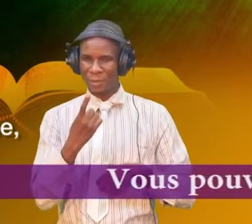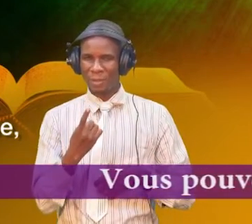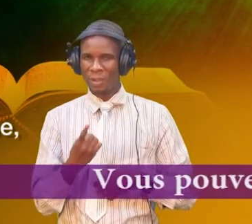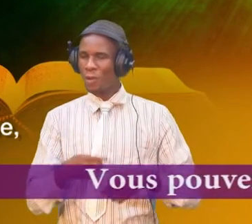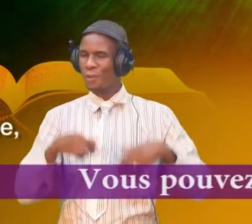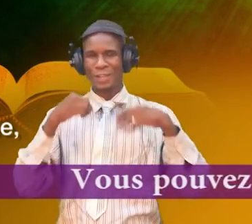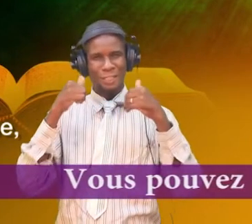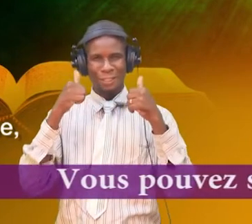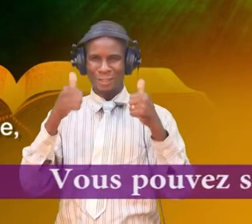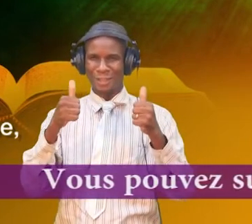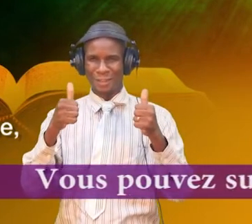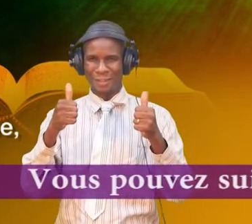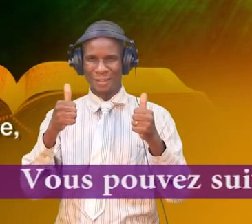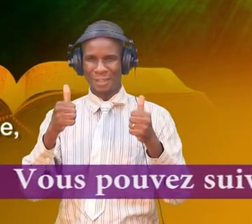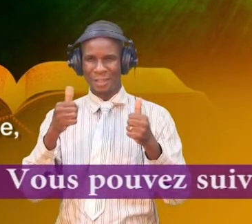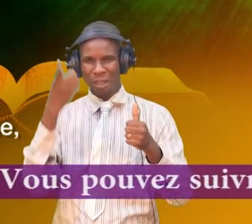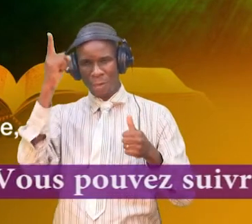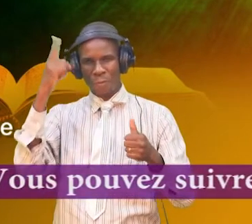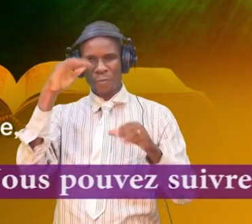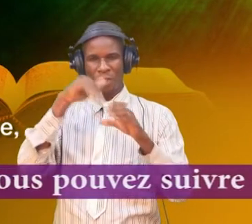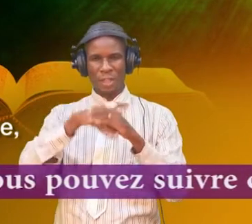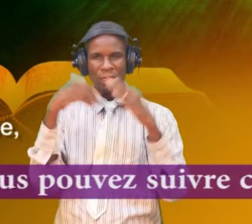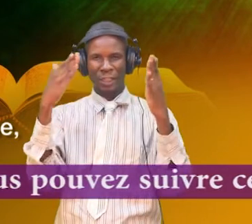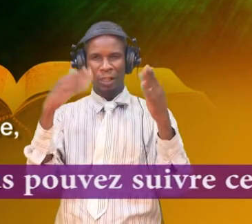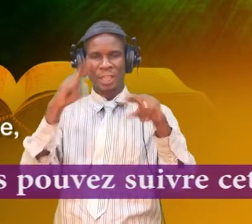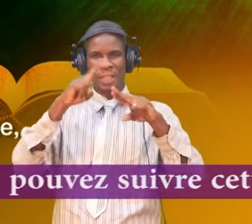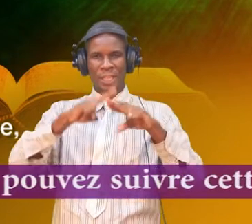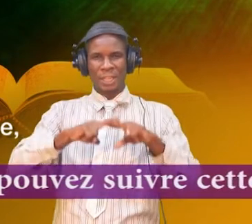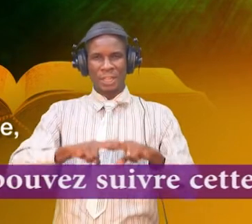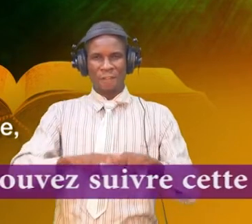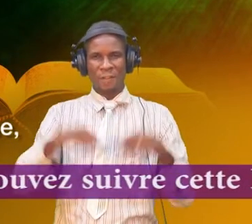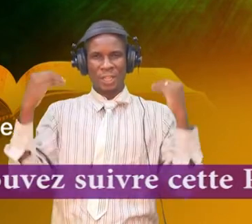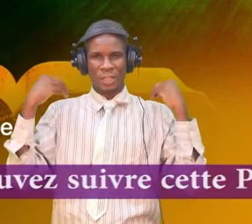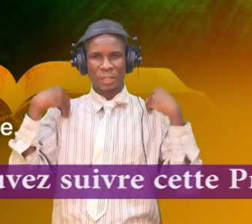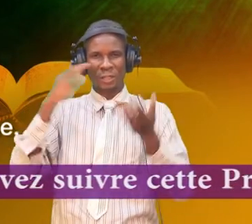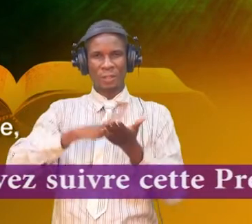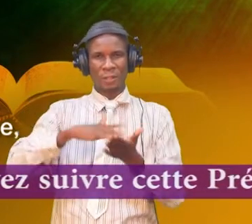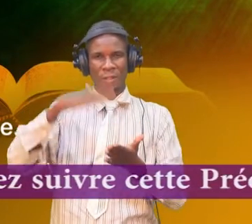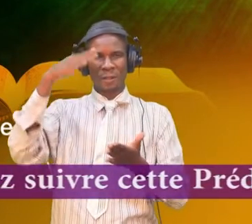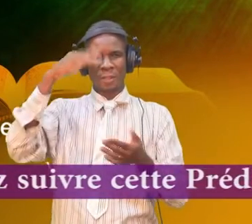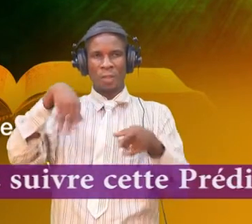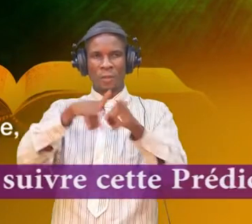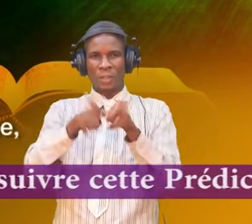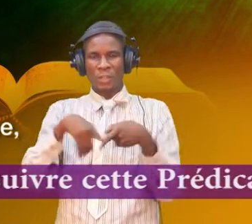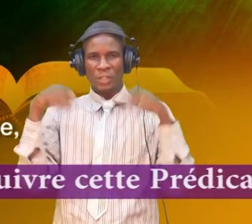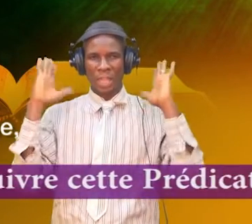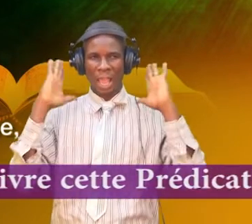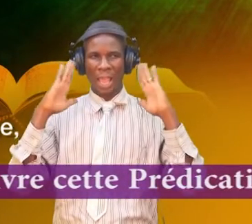ete lobiko ezali ya nzambe na biso oyo avandi na ngwende mpe na mwana na mpate.